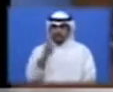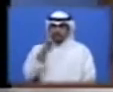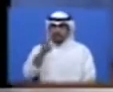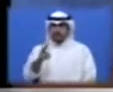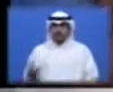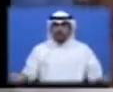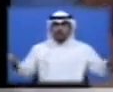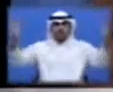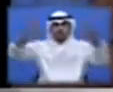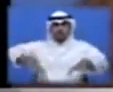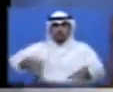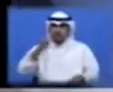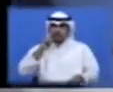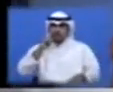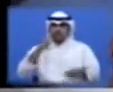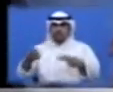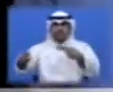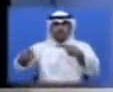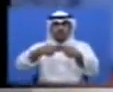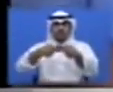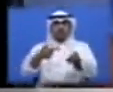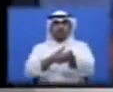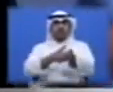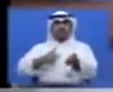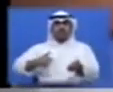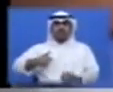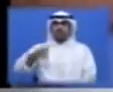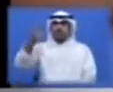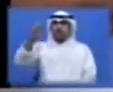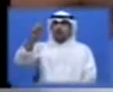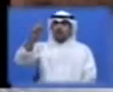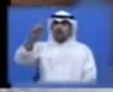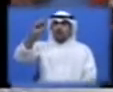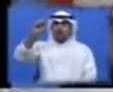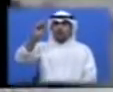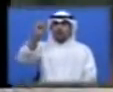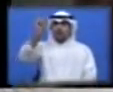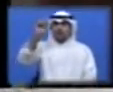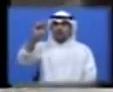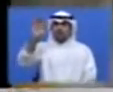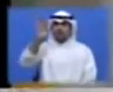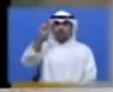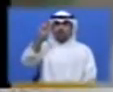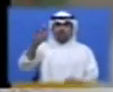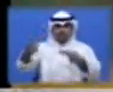نظرا لإغلاق مستشفى أبو يوسف النجار وهو المستشفى الحكومي الوحيد في محافظة رفح.